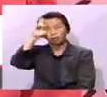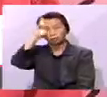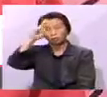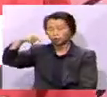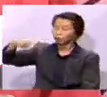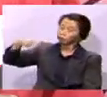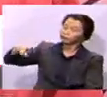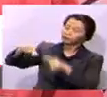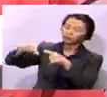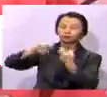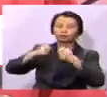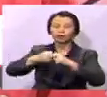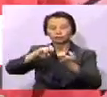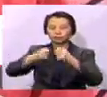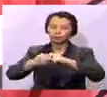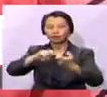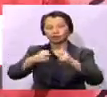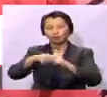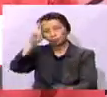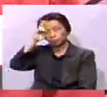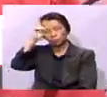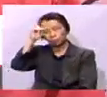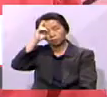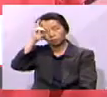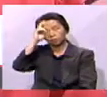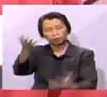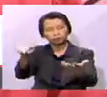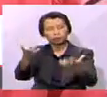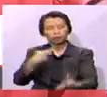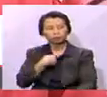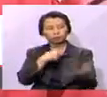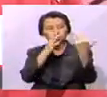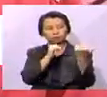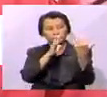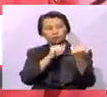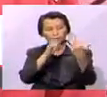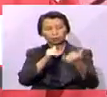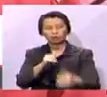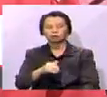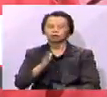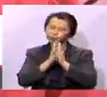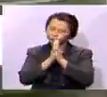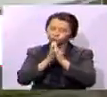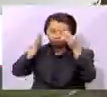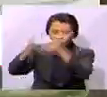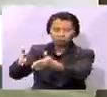kualitinya sama, kan, masalahnya sama dan berlaku. Jadi perkara ini kita harap supaya ambil tindakan.